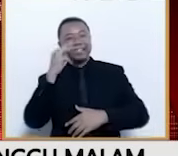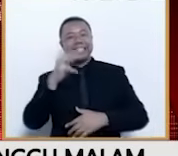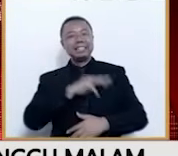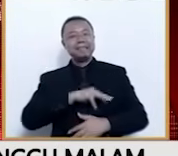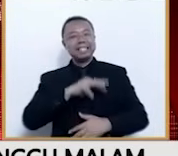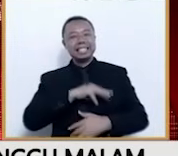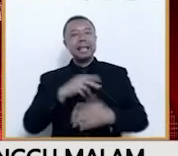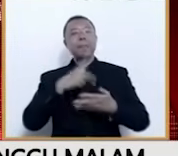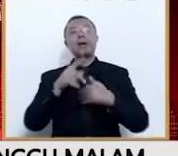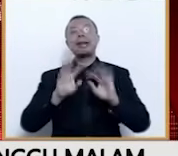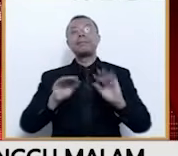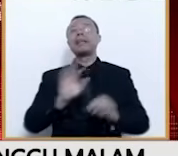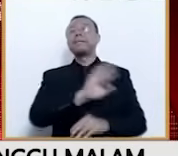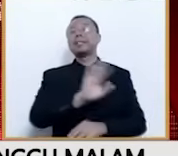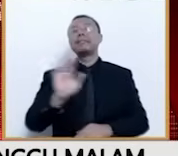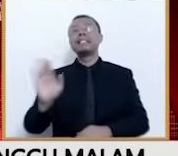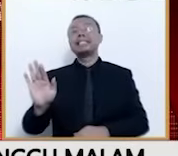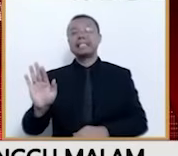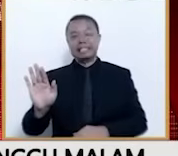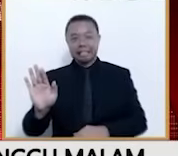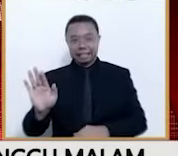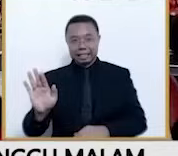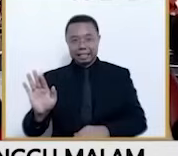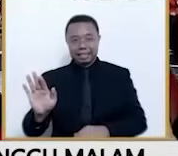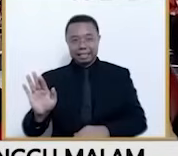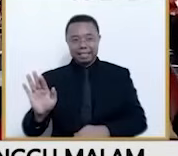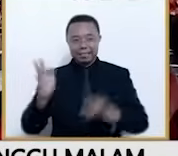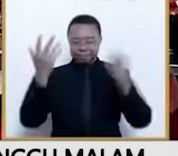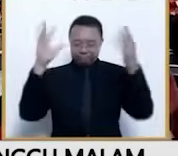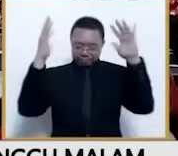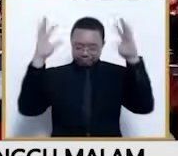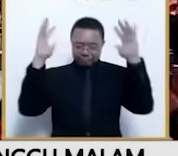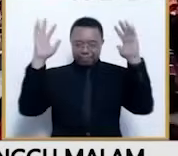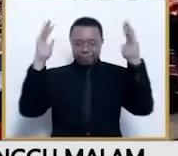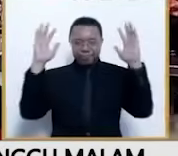visi, misi dan juga program kerjanya.